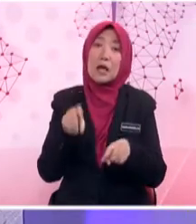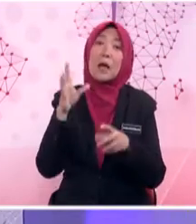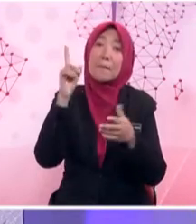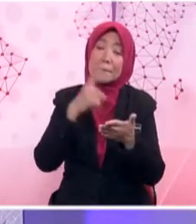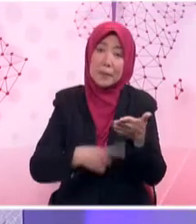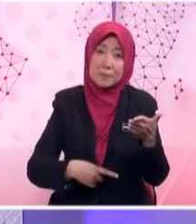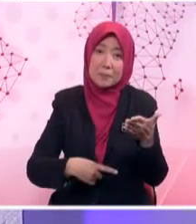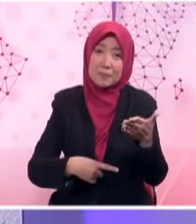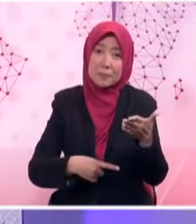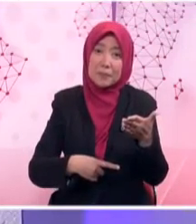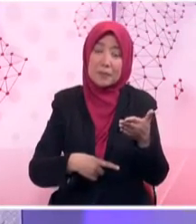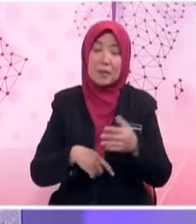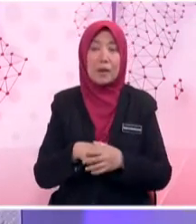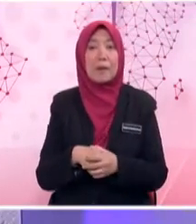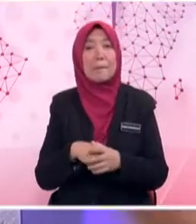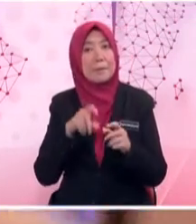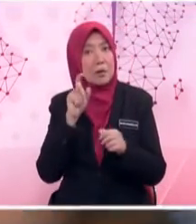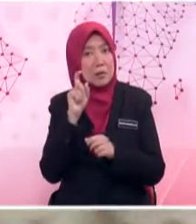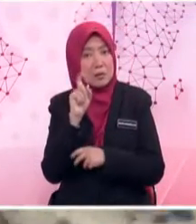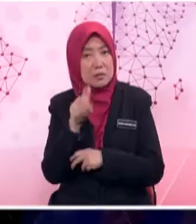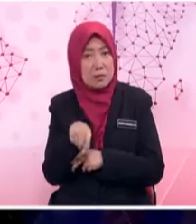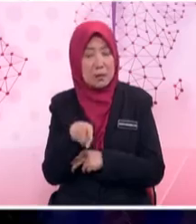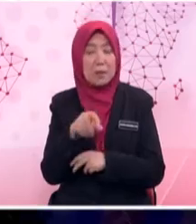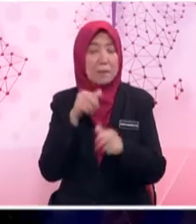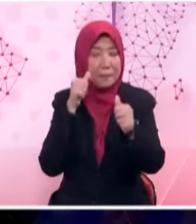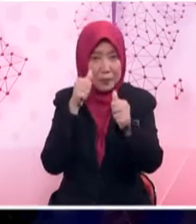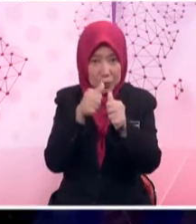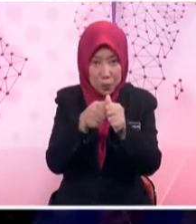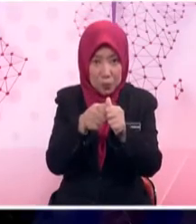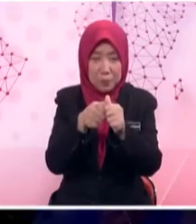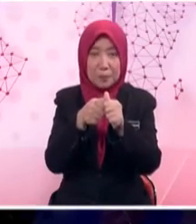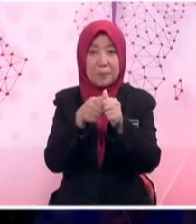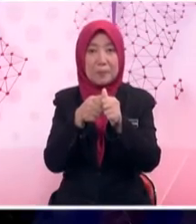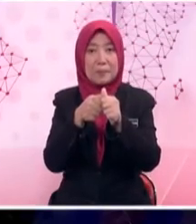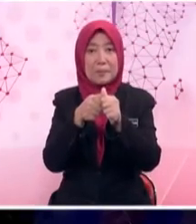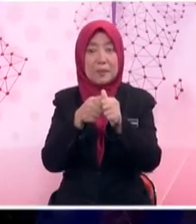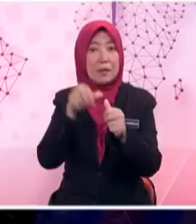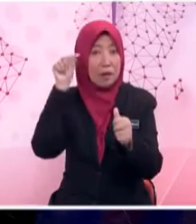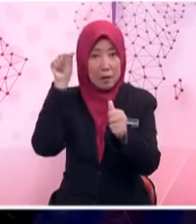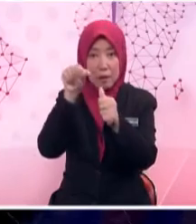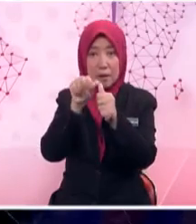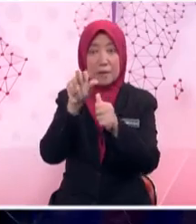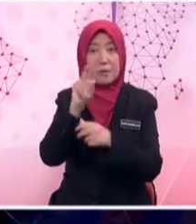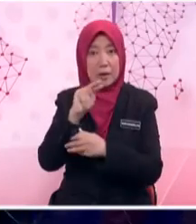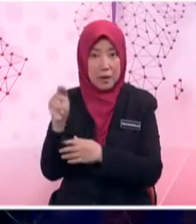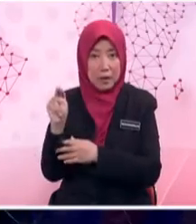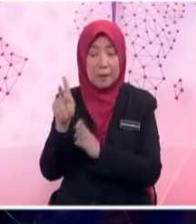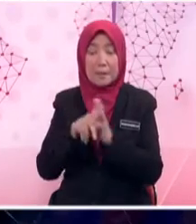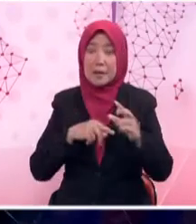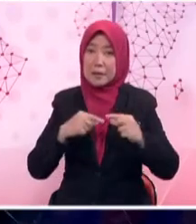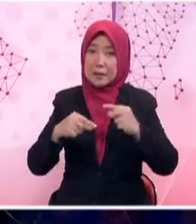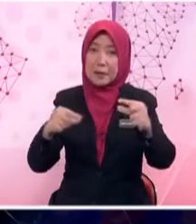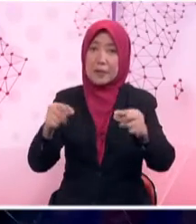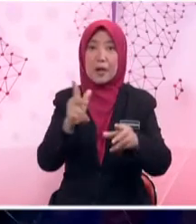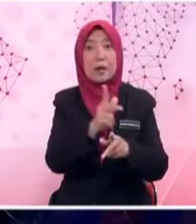cikgu. Ya betul Rina. Saya baik tolong cikgu. Arahan perintah kawalan pergerakan. Yeah.